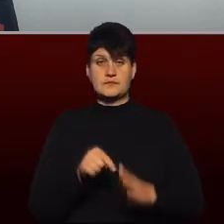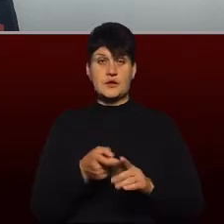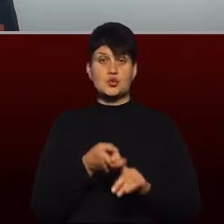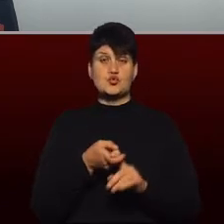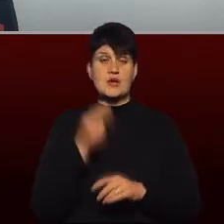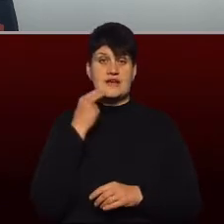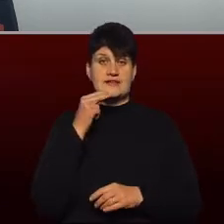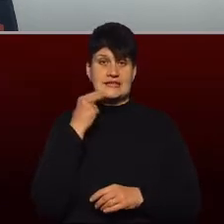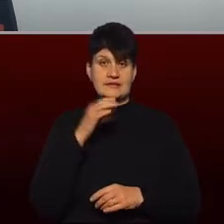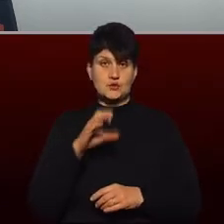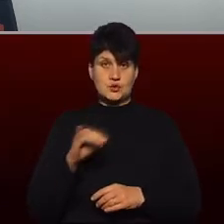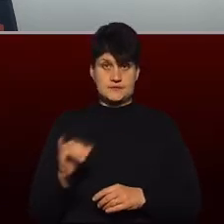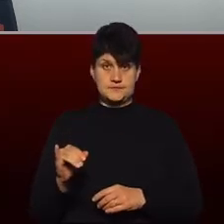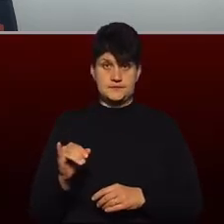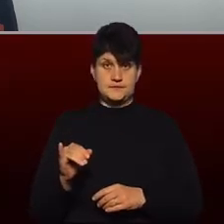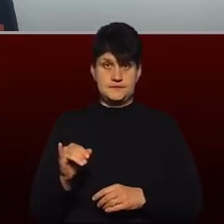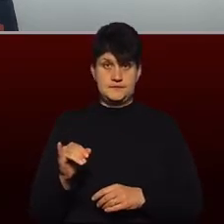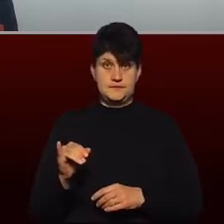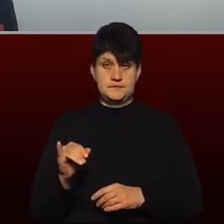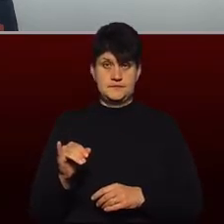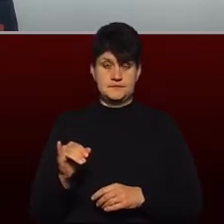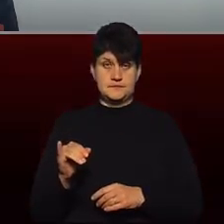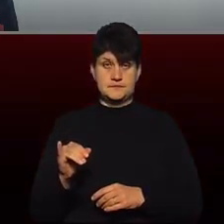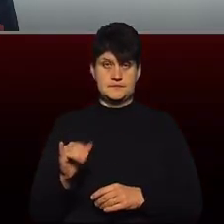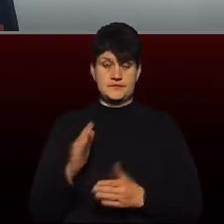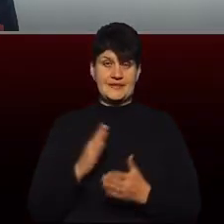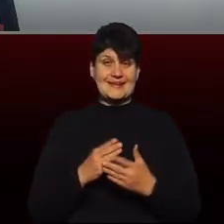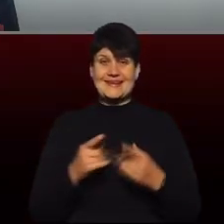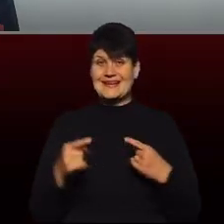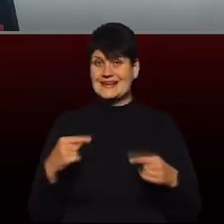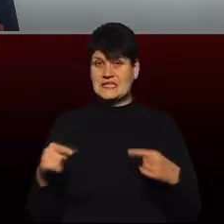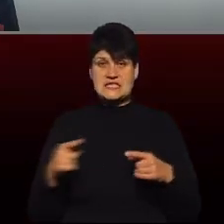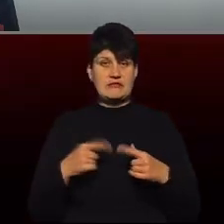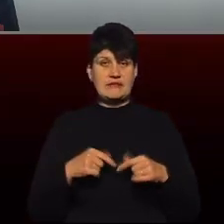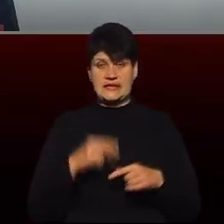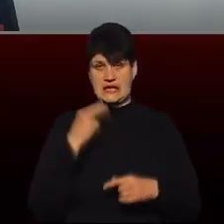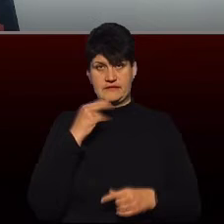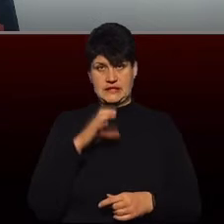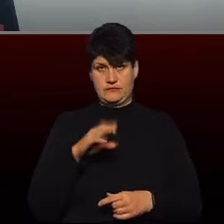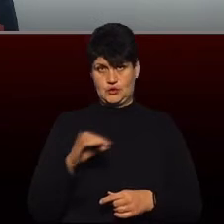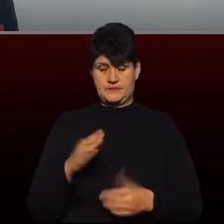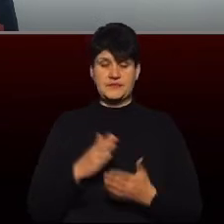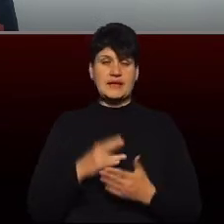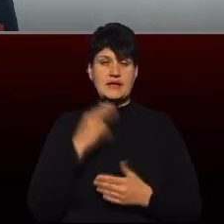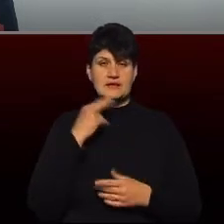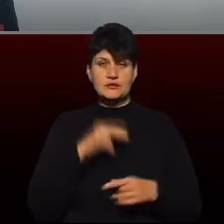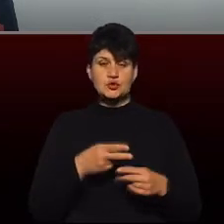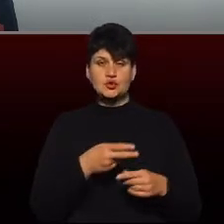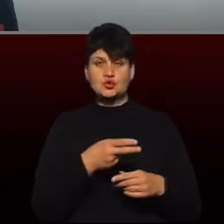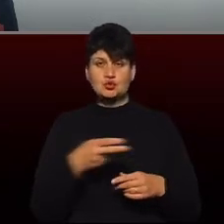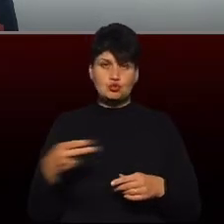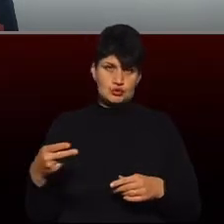є так звані різні види ефективності. Тобто ефективність дорівнює еквівалентність. Еквівалентність може